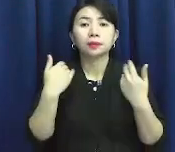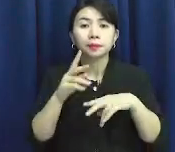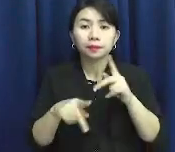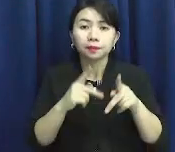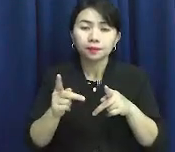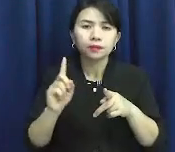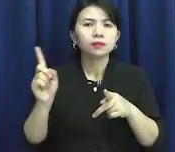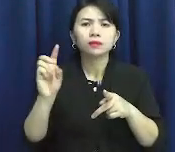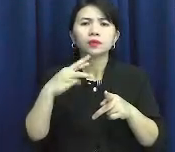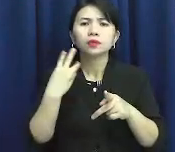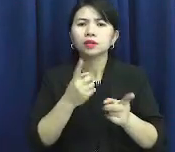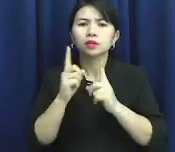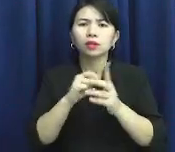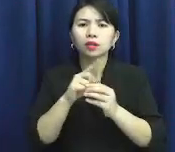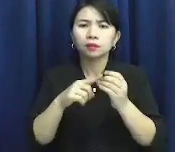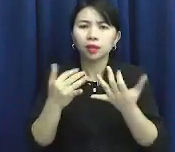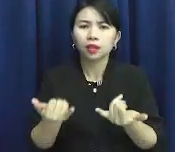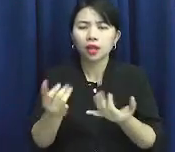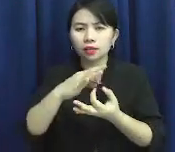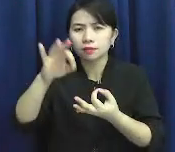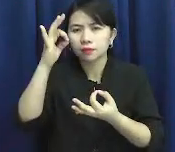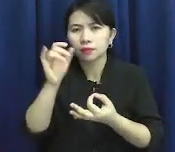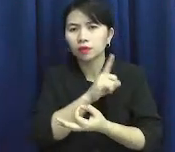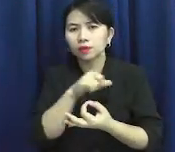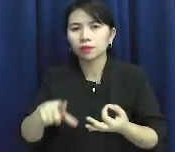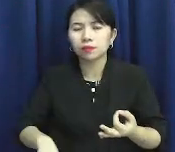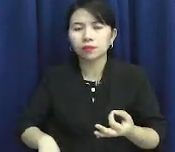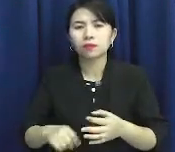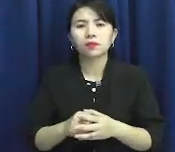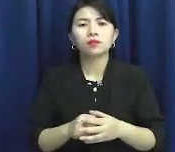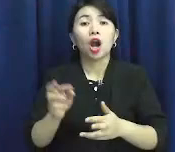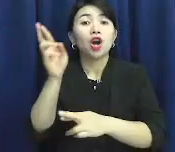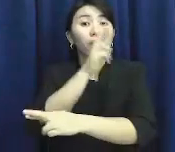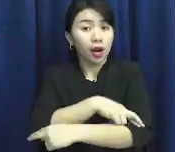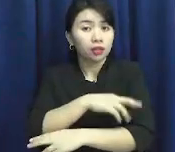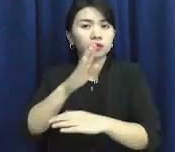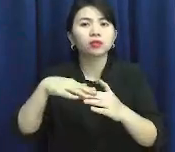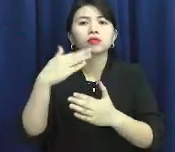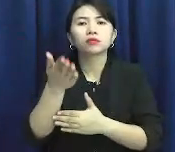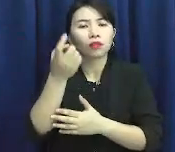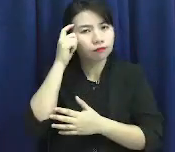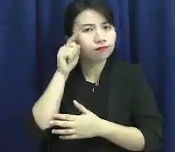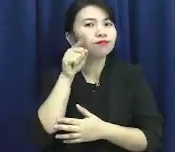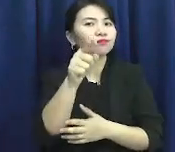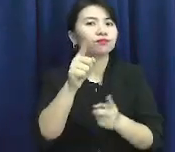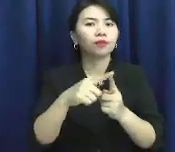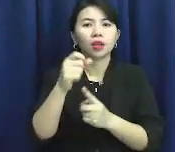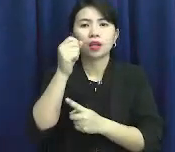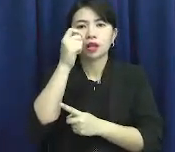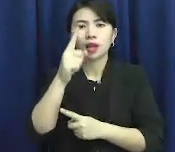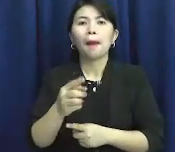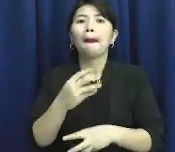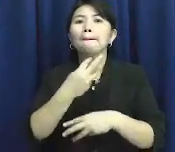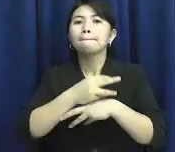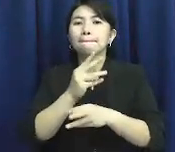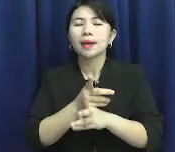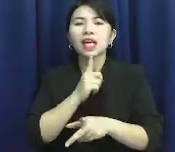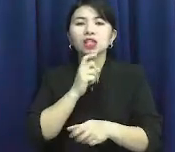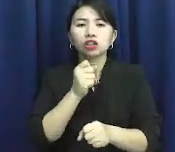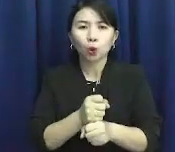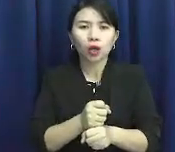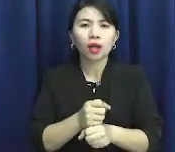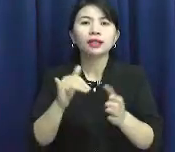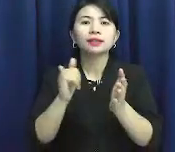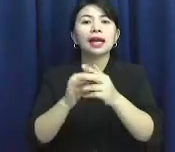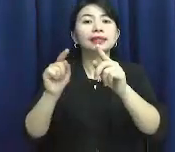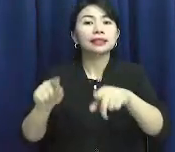Anong pinag-uusapan natin that the Spirit of the Lord will rest upon you para mas madali niyong maintindihin? Siguraduhin niyo na sa